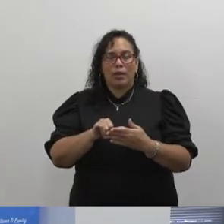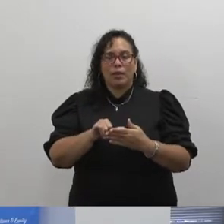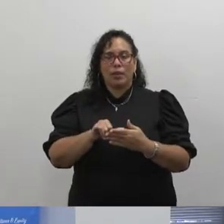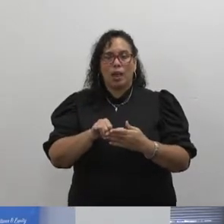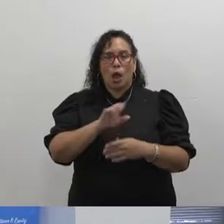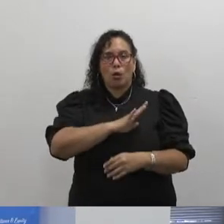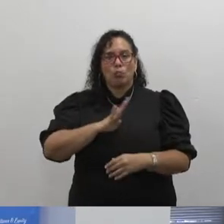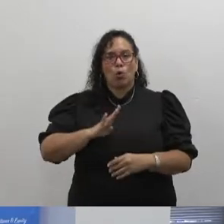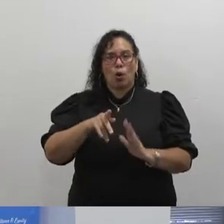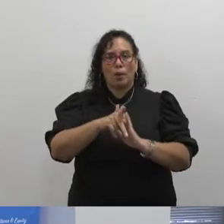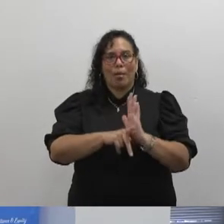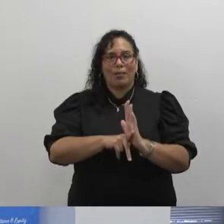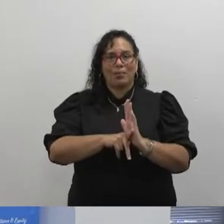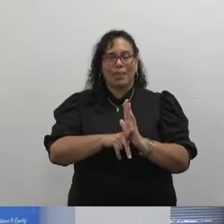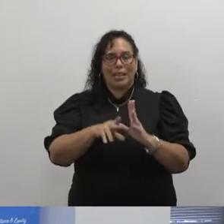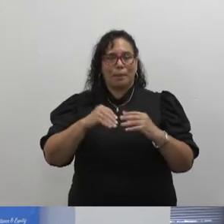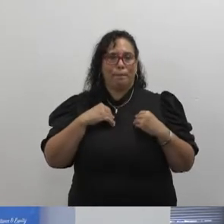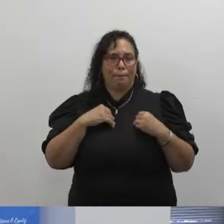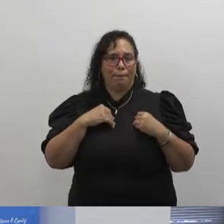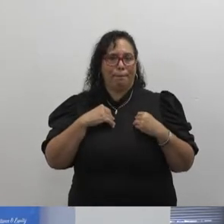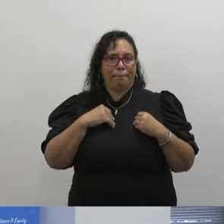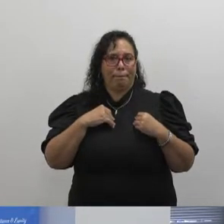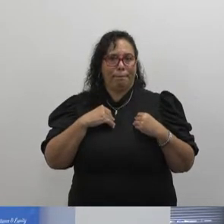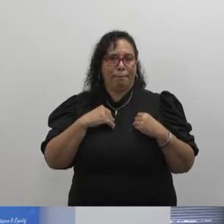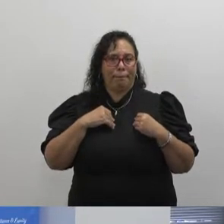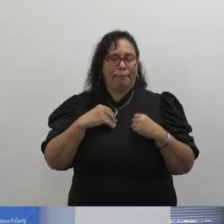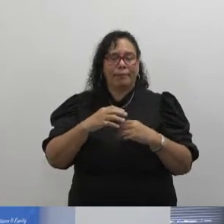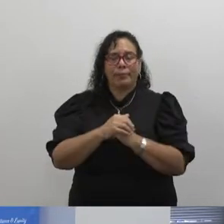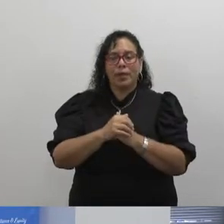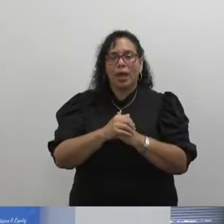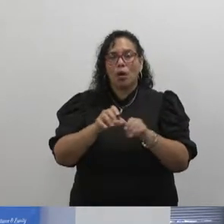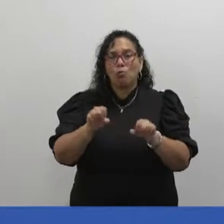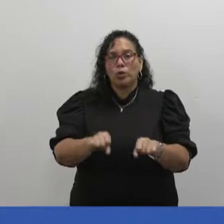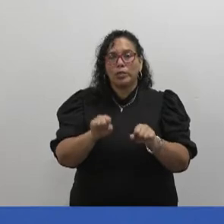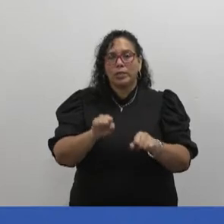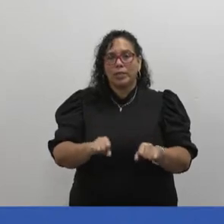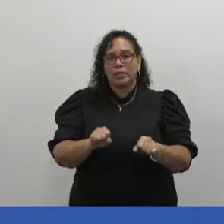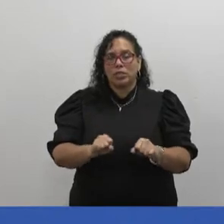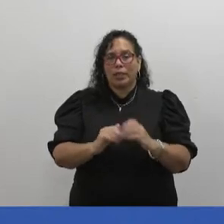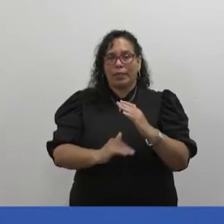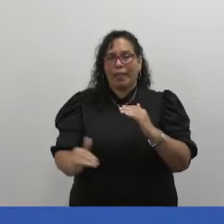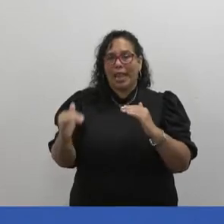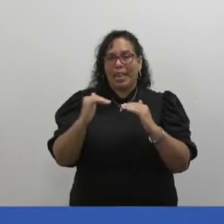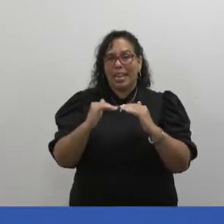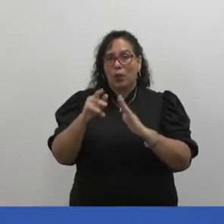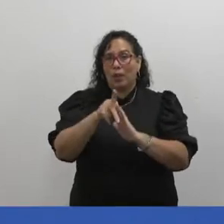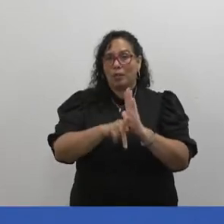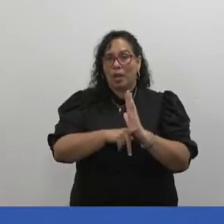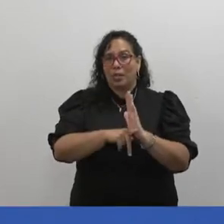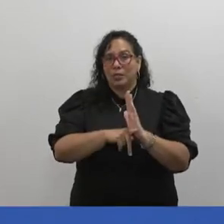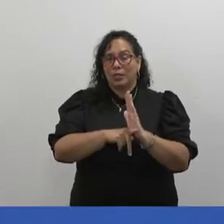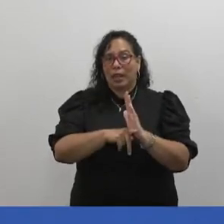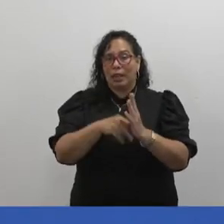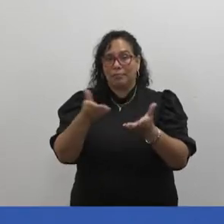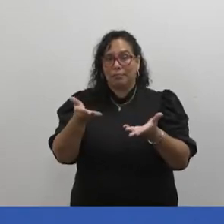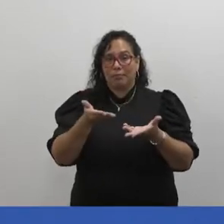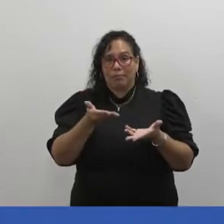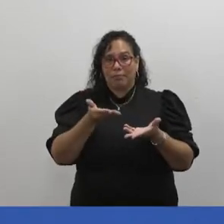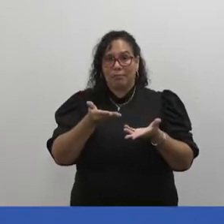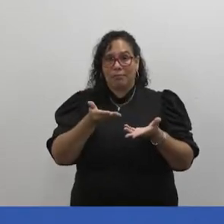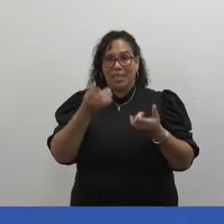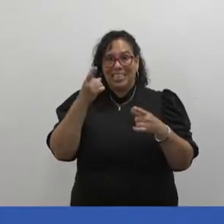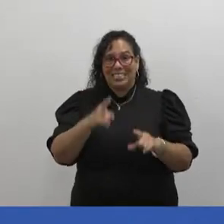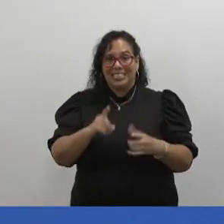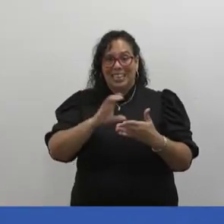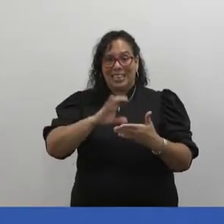dựng tặng kia miền sách không ca tiên dụng nơi chấm đánh nào mùa dụng một bức